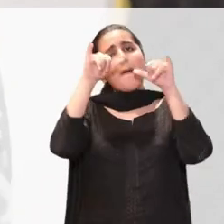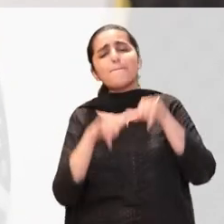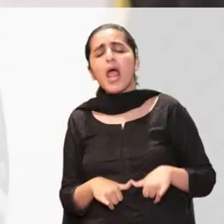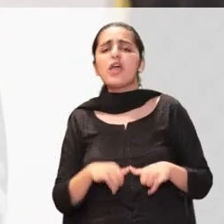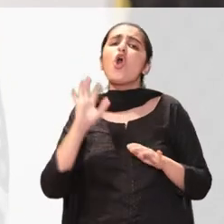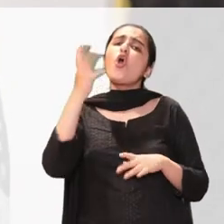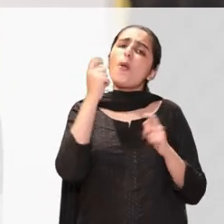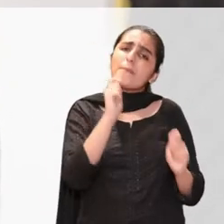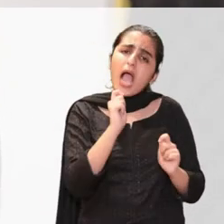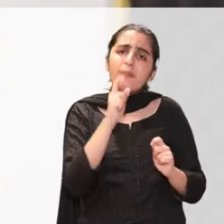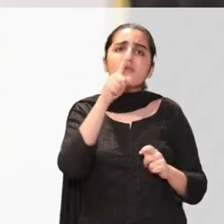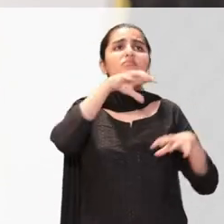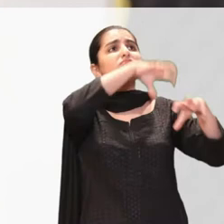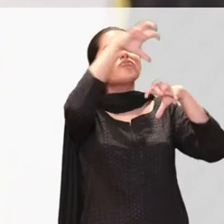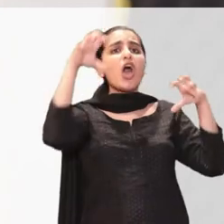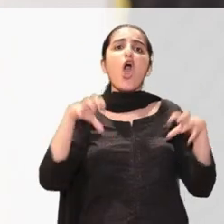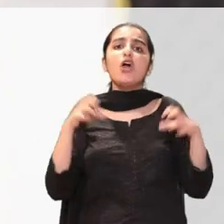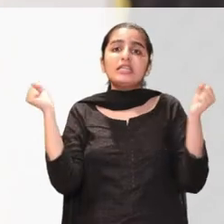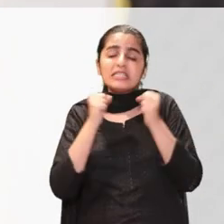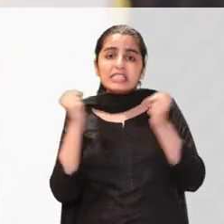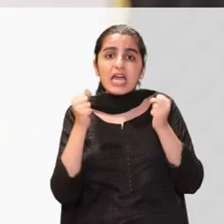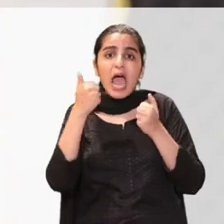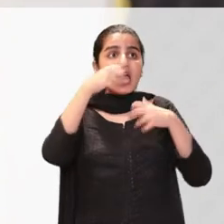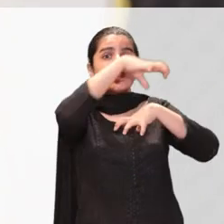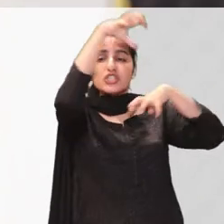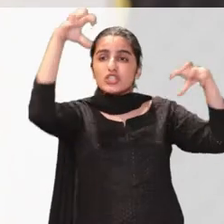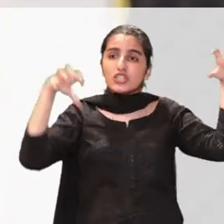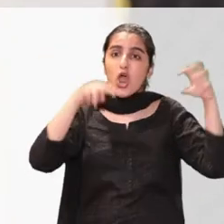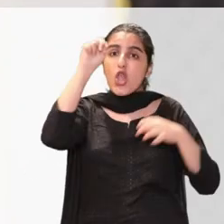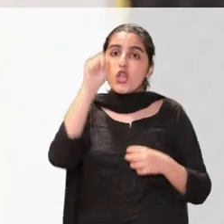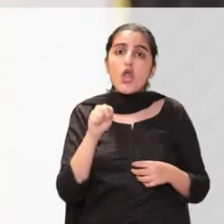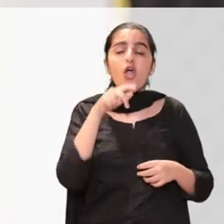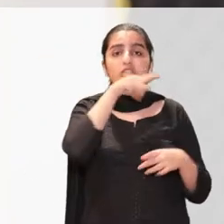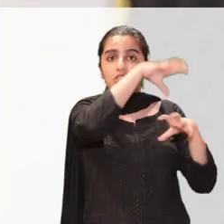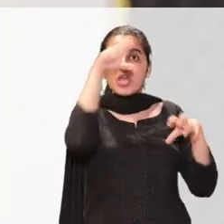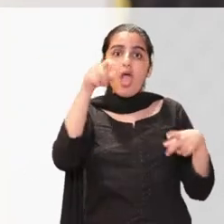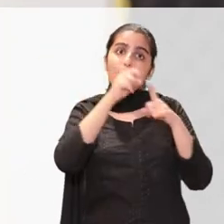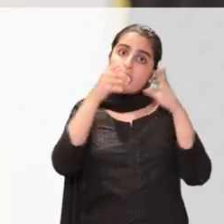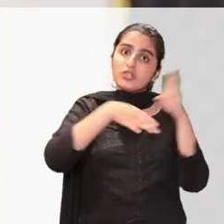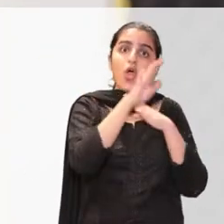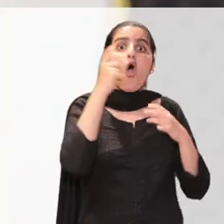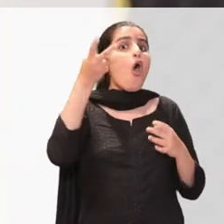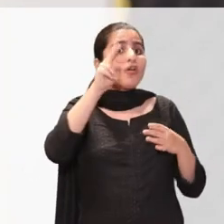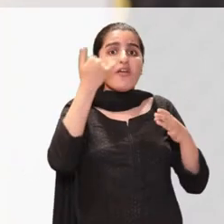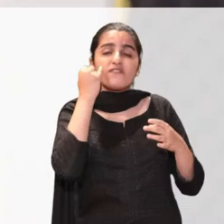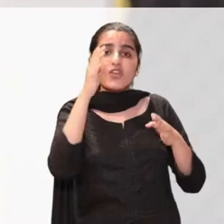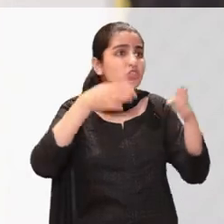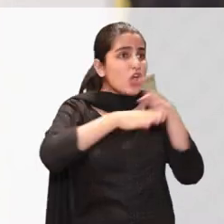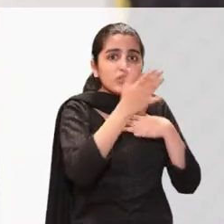जाएं वहां पर बहुत मजा घाघरे के लिए